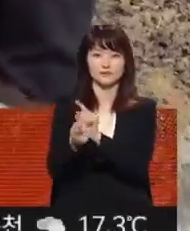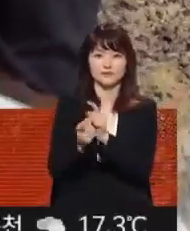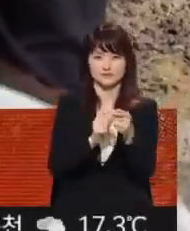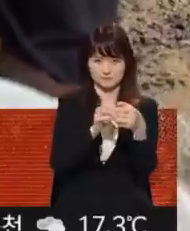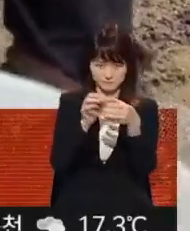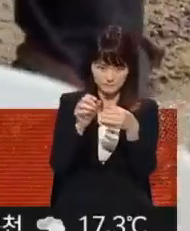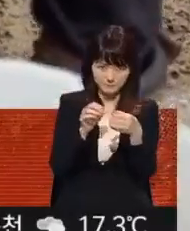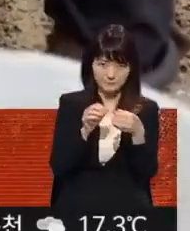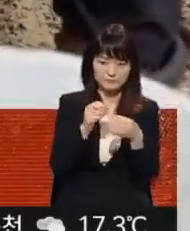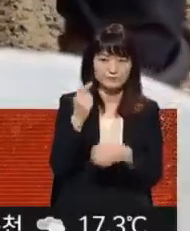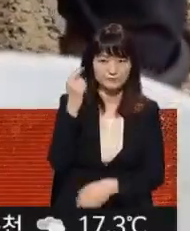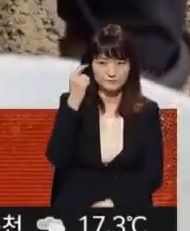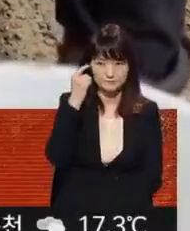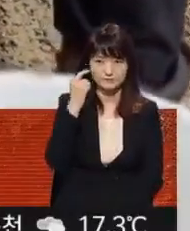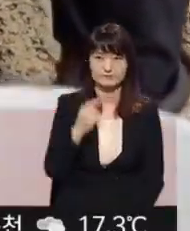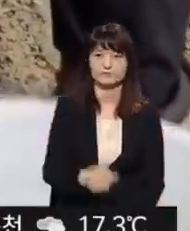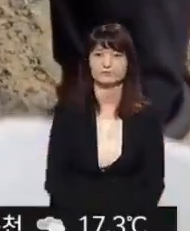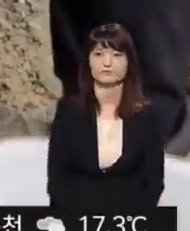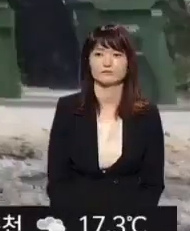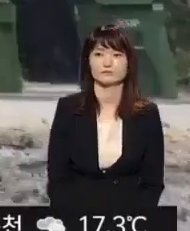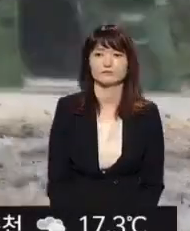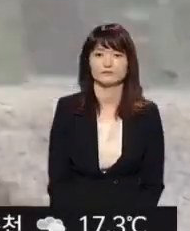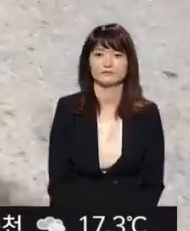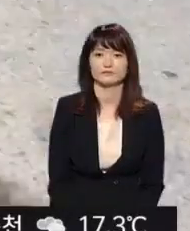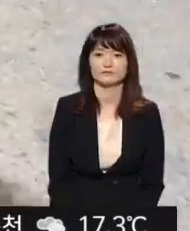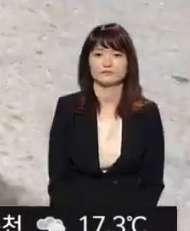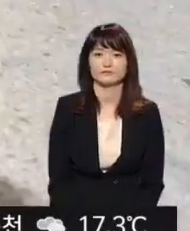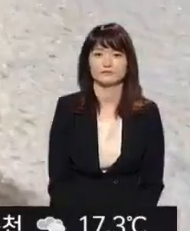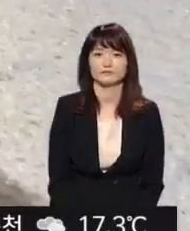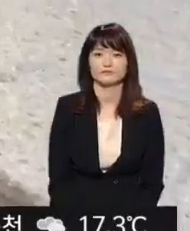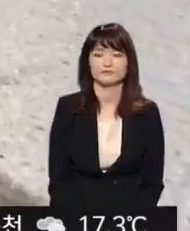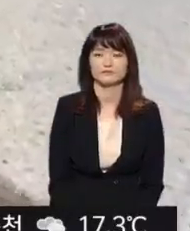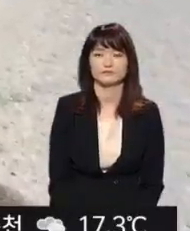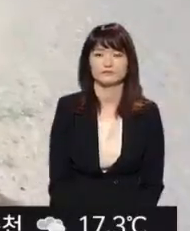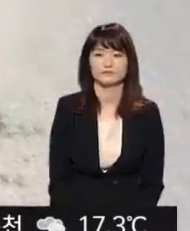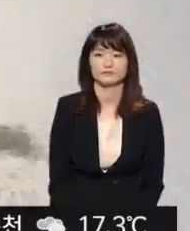이야기를 나눴는데요. 네. 한번 들어보실까요? 예.